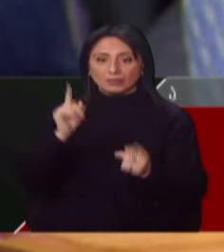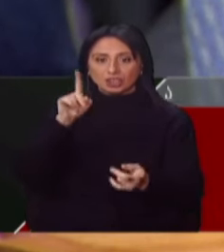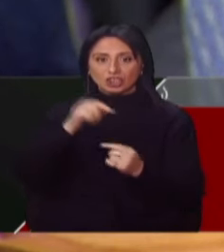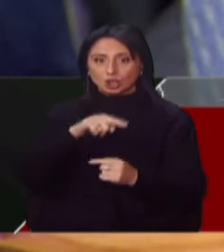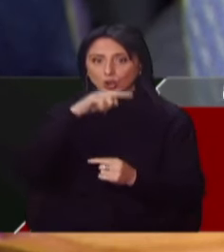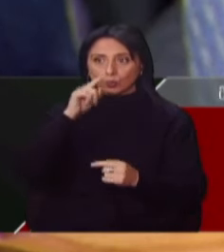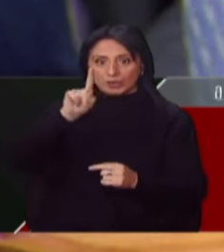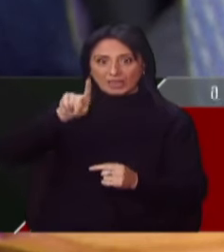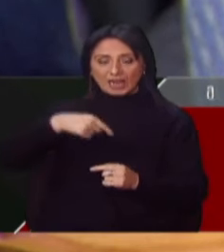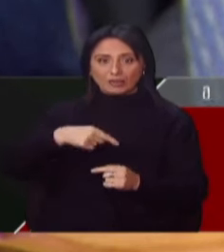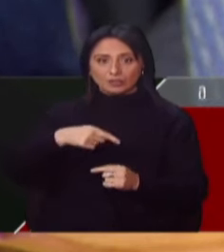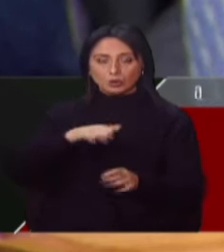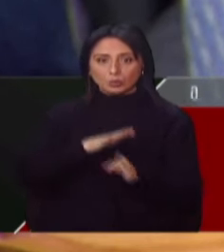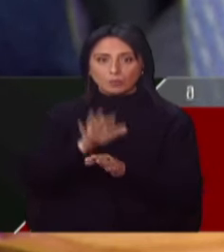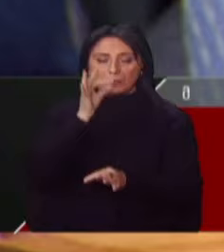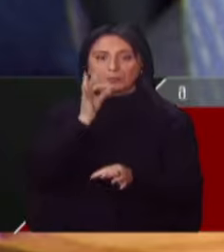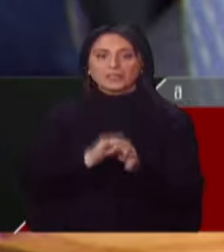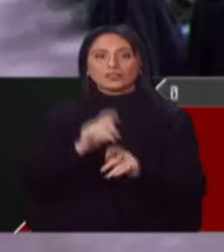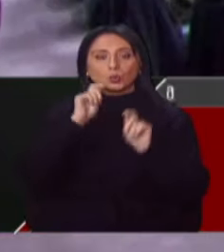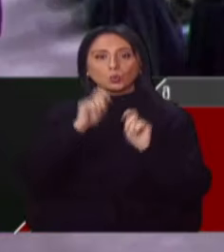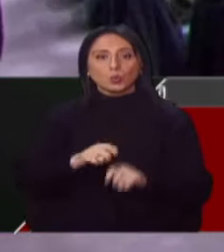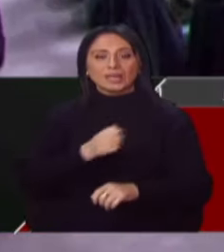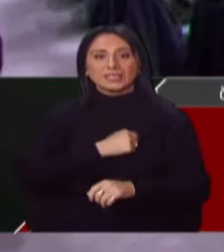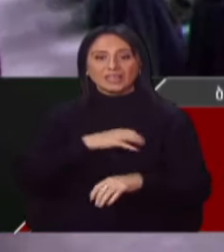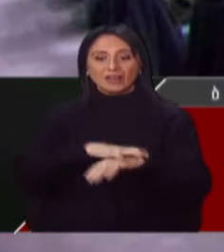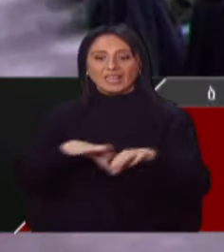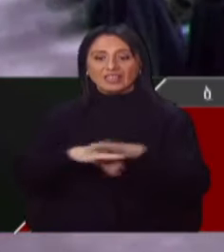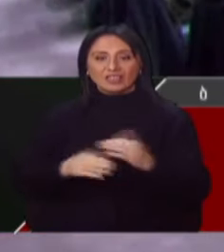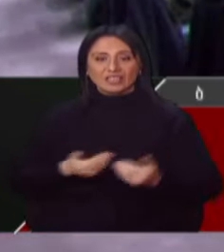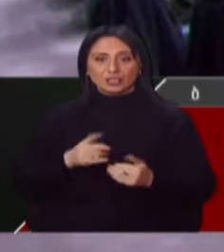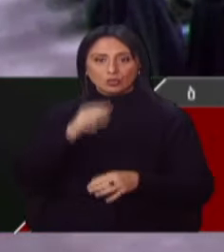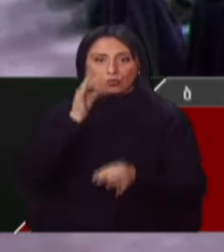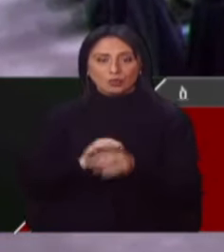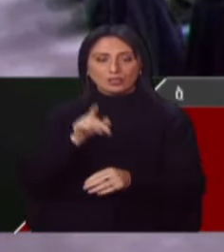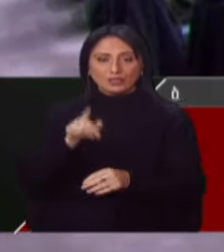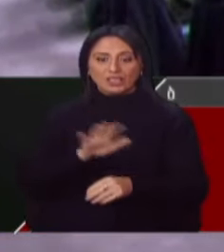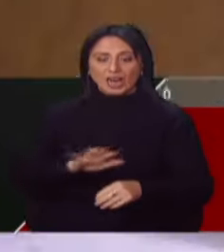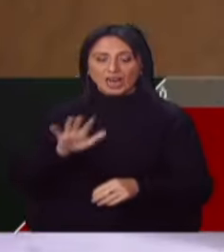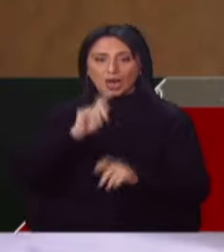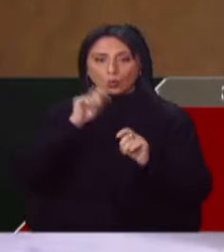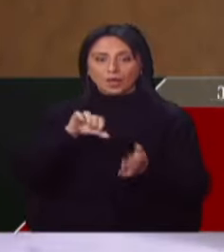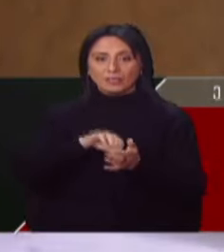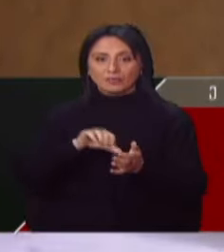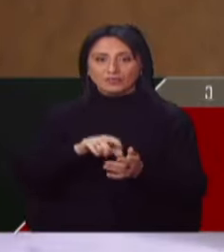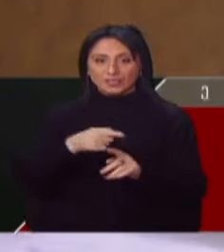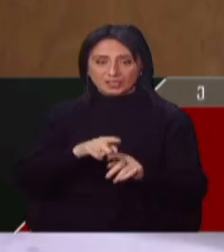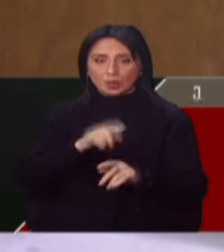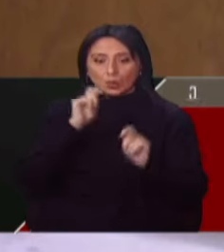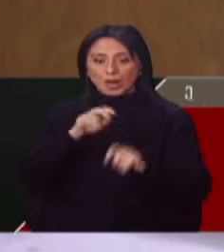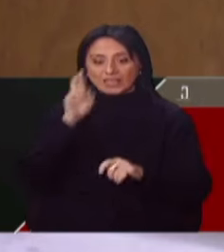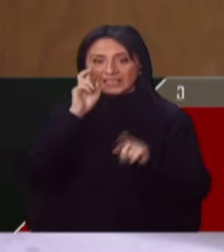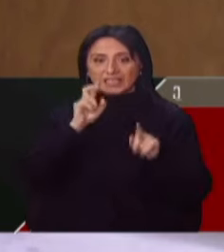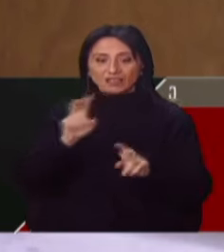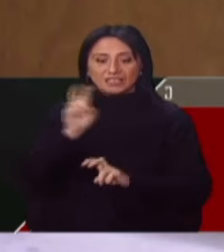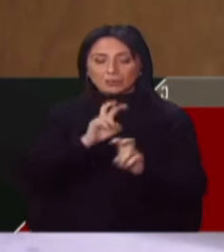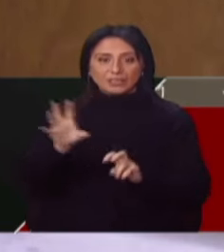შესაბამისად რუსეთს ეკისრება პასუხისმგებლობა უკრაინელი სამხედრო ტყვეების სიცოცხლეზე. გაერო-ში უკრაინის წარმომადგენელმა დასძინა, რომ უკრაინის ხელისუფლება